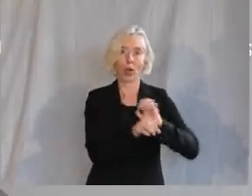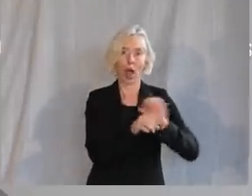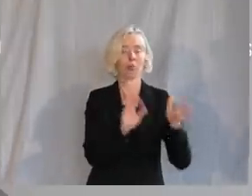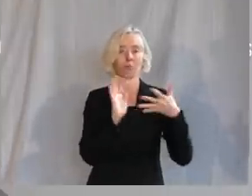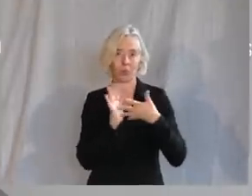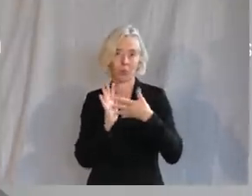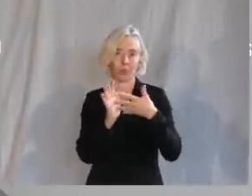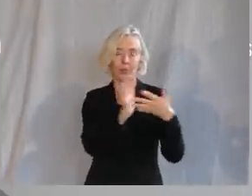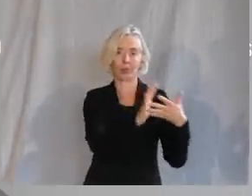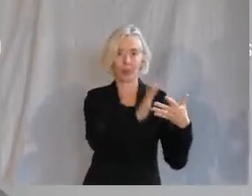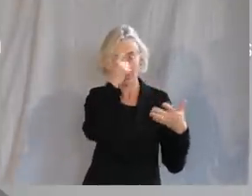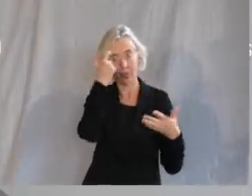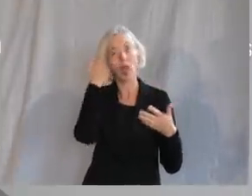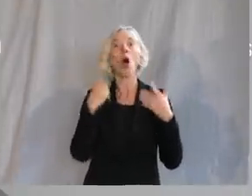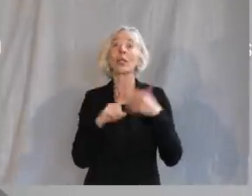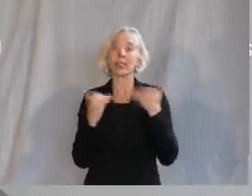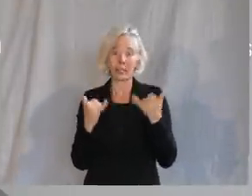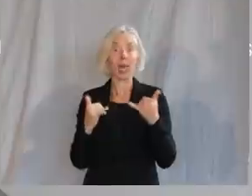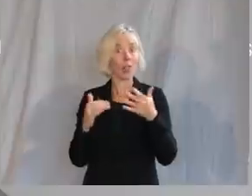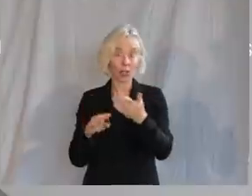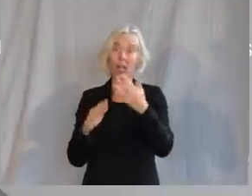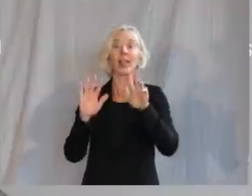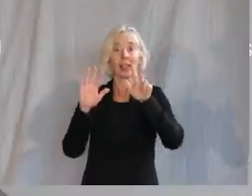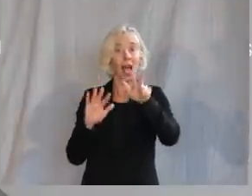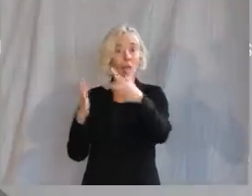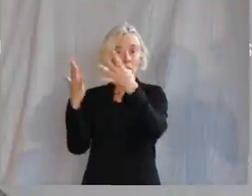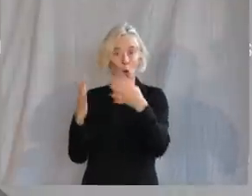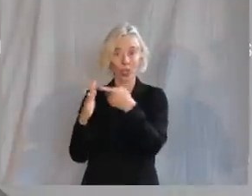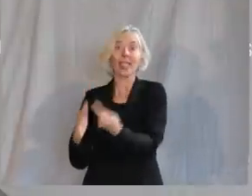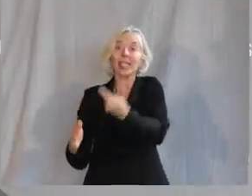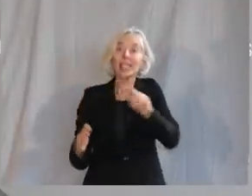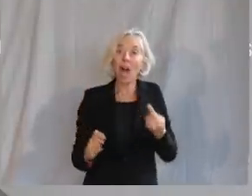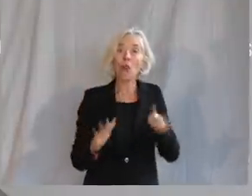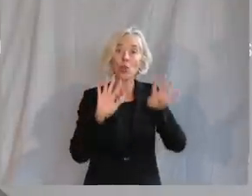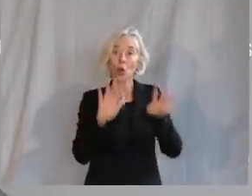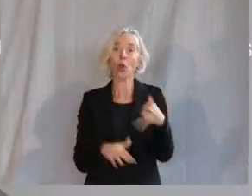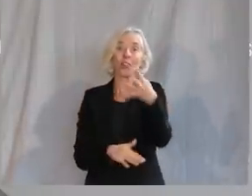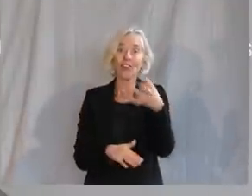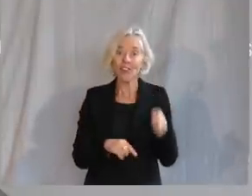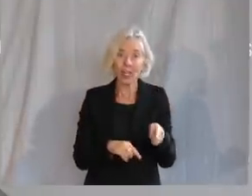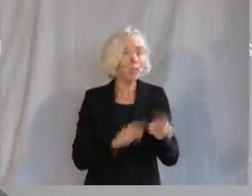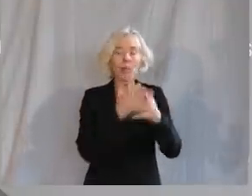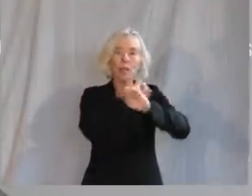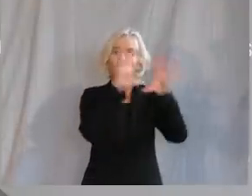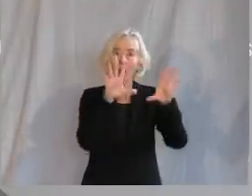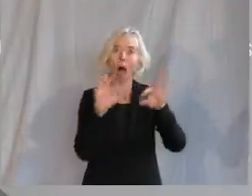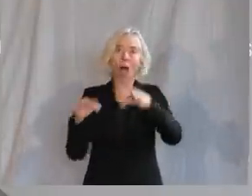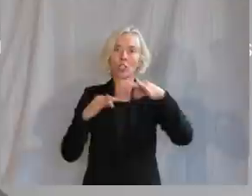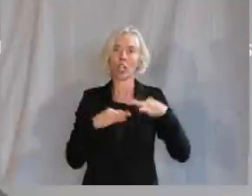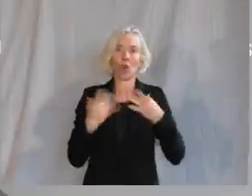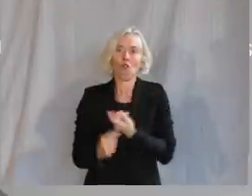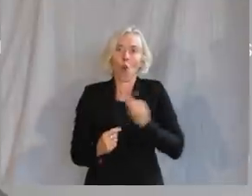49 mit noch unbekannter Infektionsquelle verzeichnen. Und genau diese unbekannten Infektionsquellen sind auch